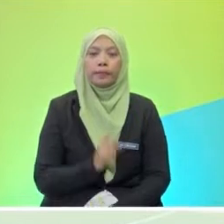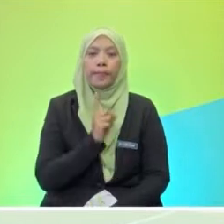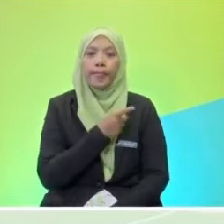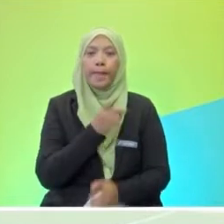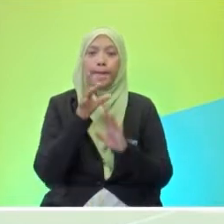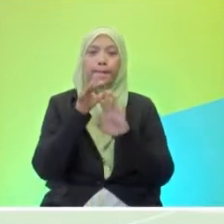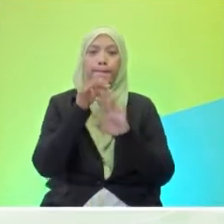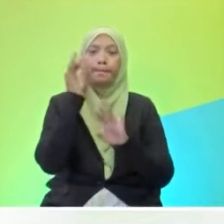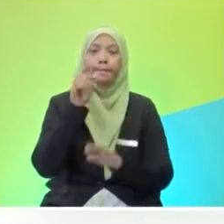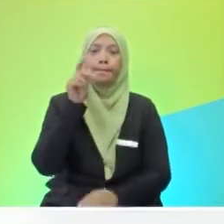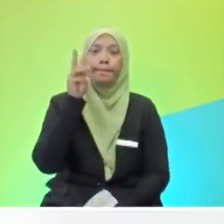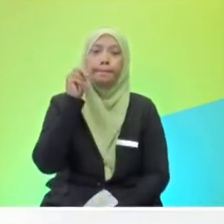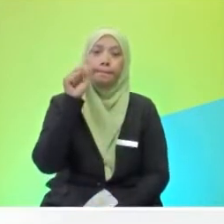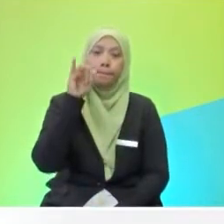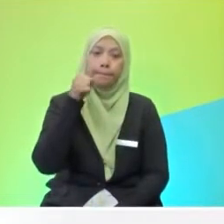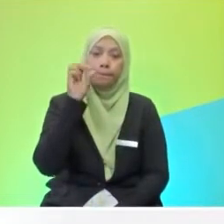nih